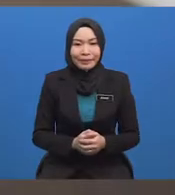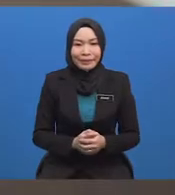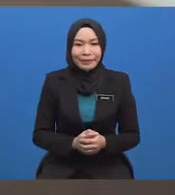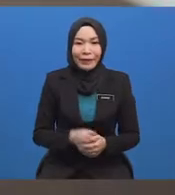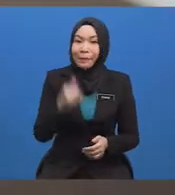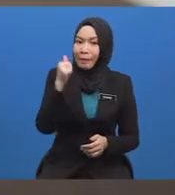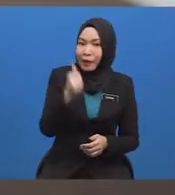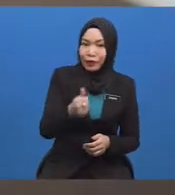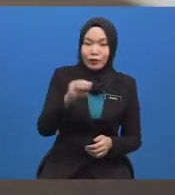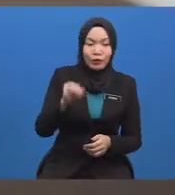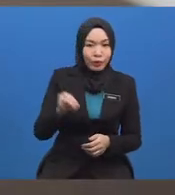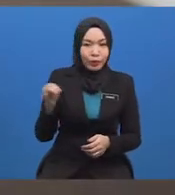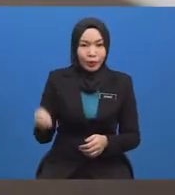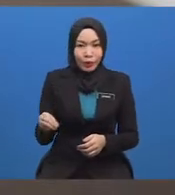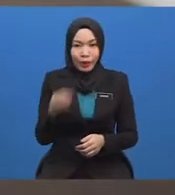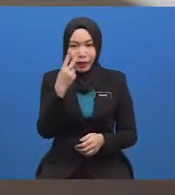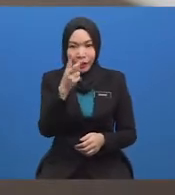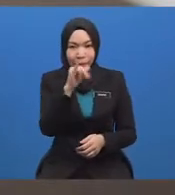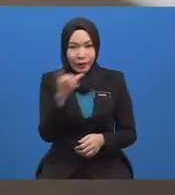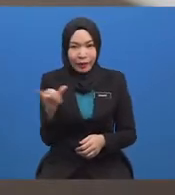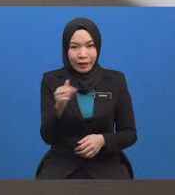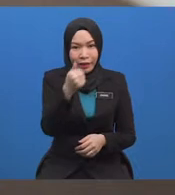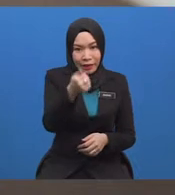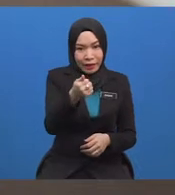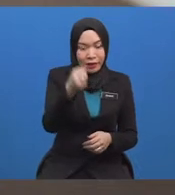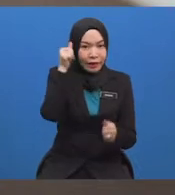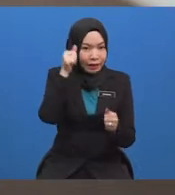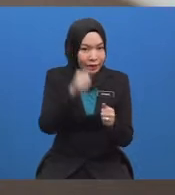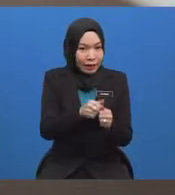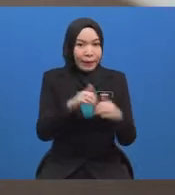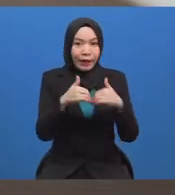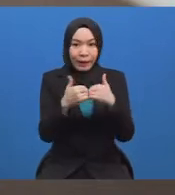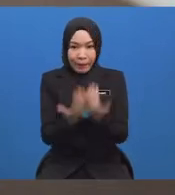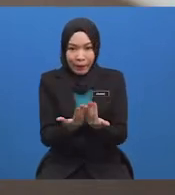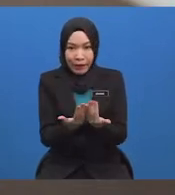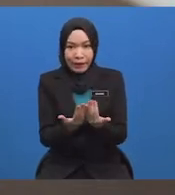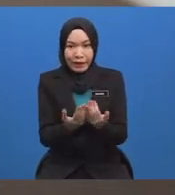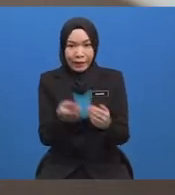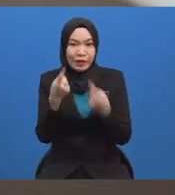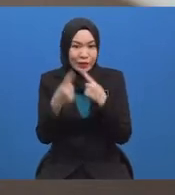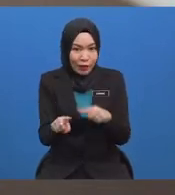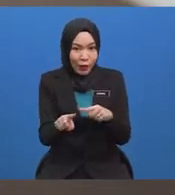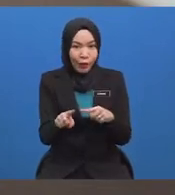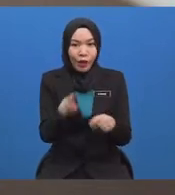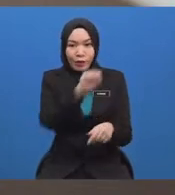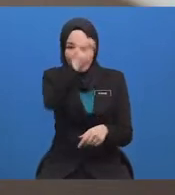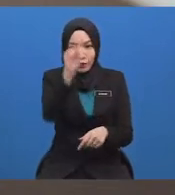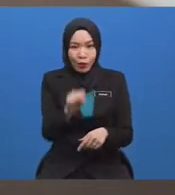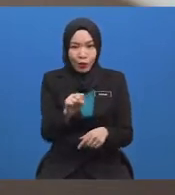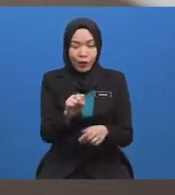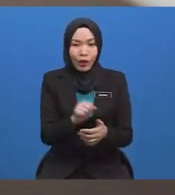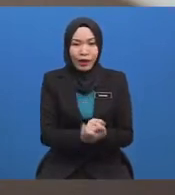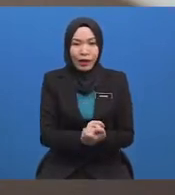vagos murid-murid nampaknya Anda masih ingat Bagaimana menjawab soalan arah